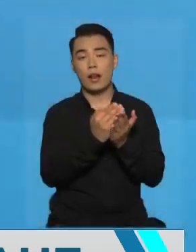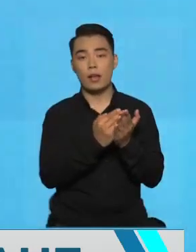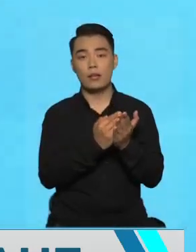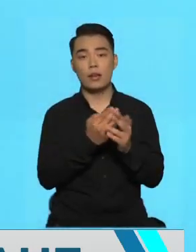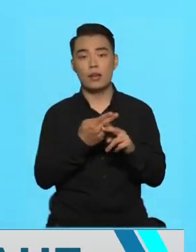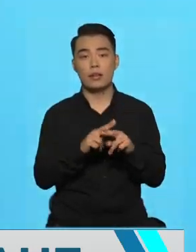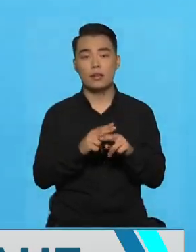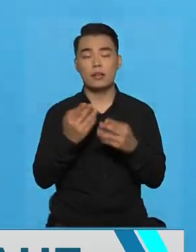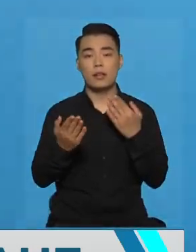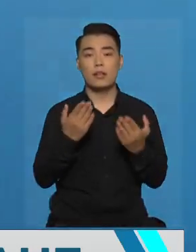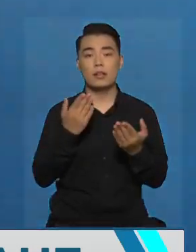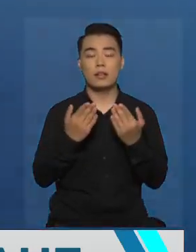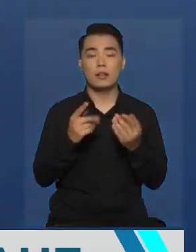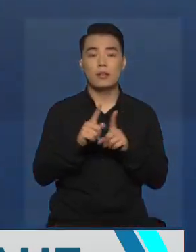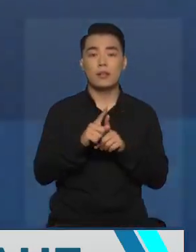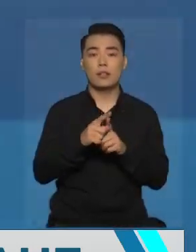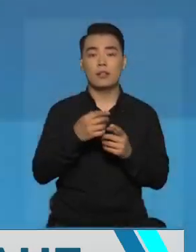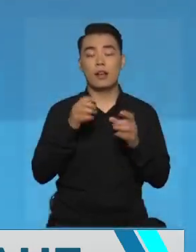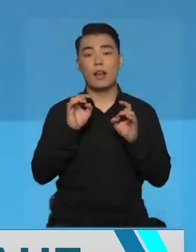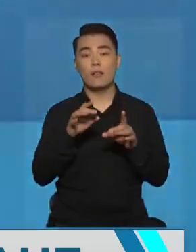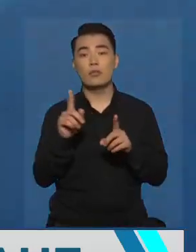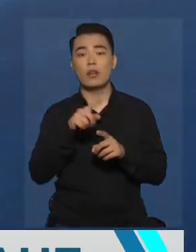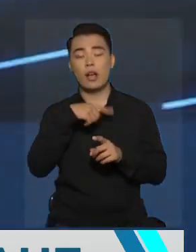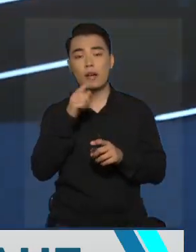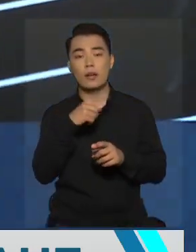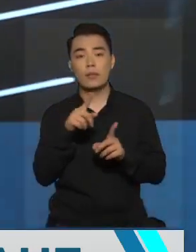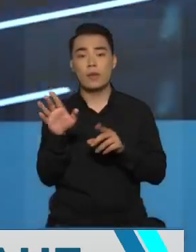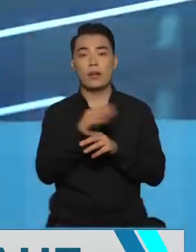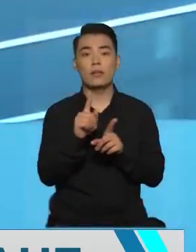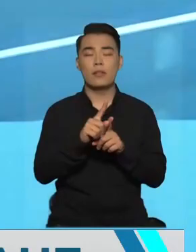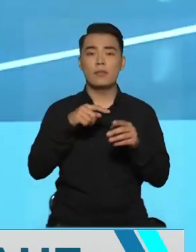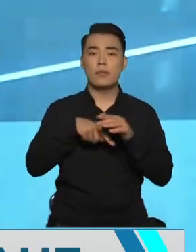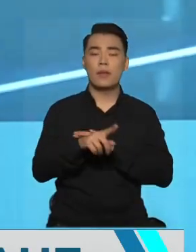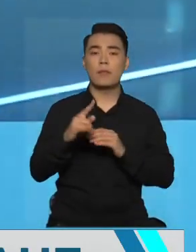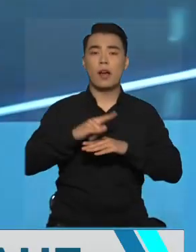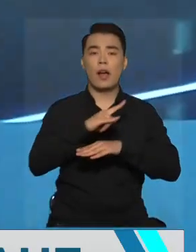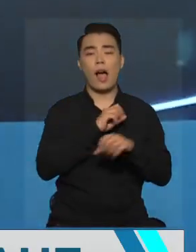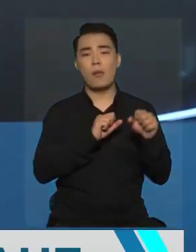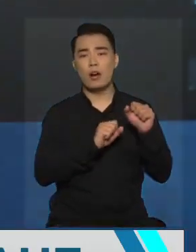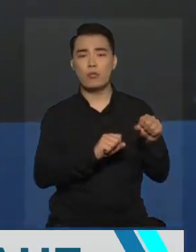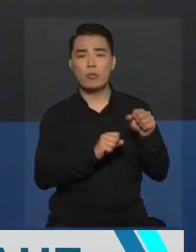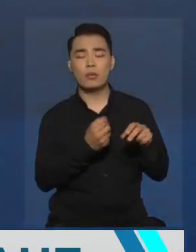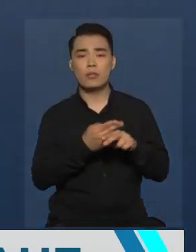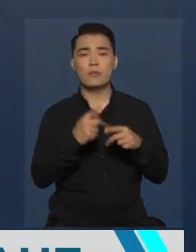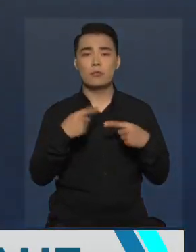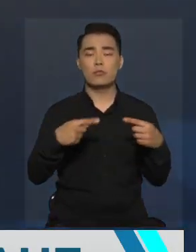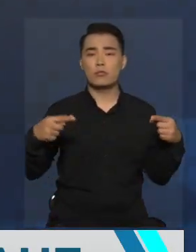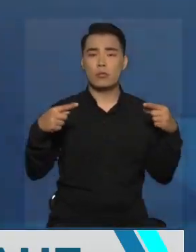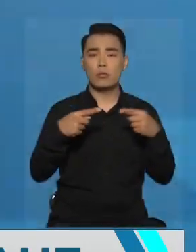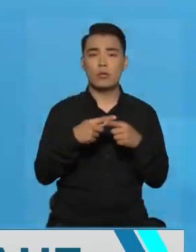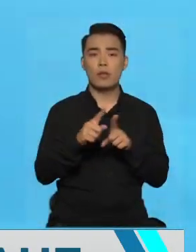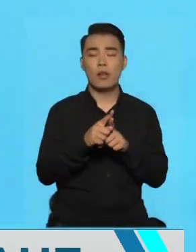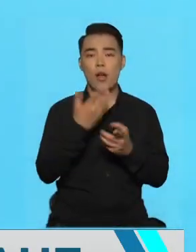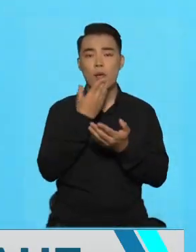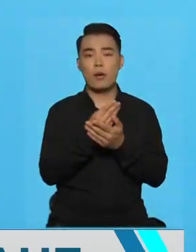всего, если уж предметно говорить там, о роли противовоздушной обороны, допустим, средств ПВО, высокоточного